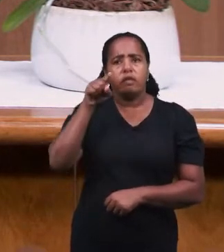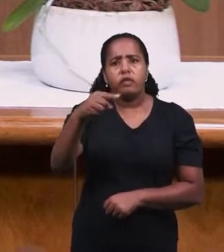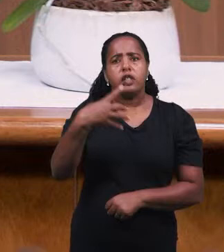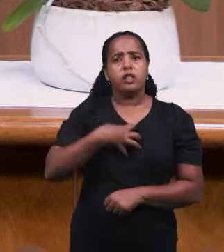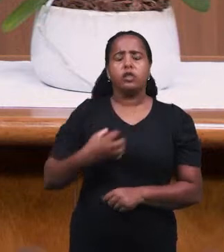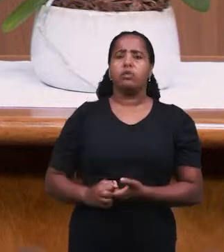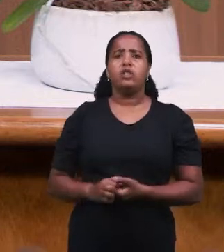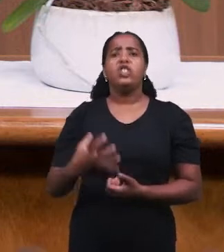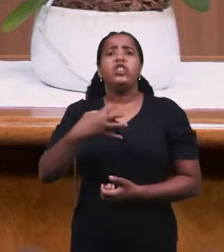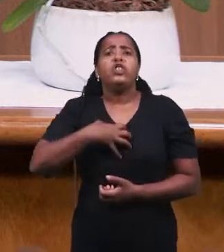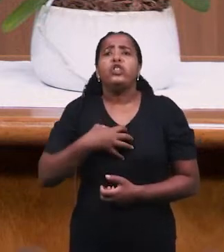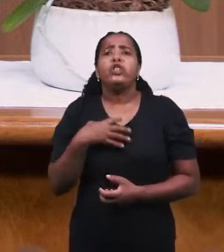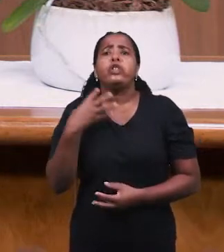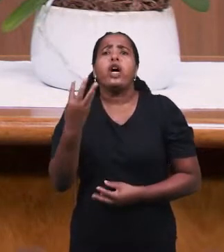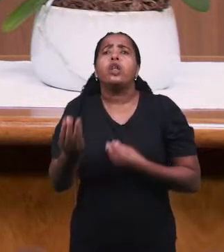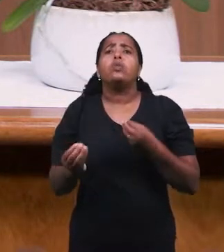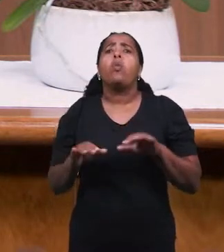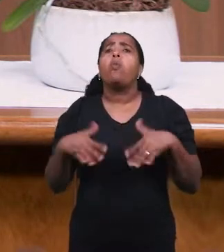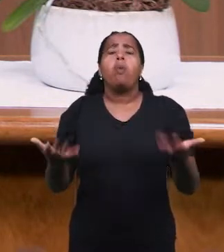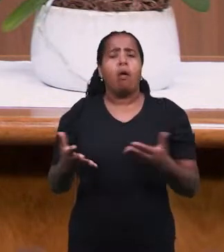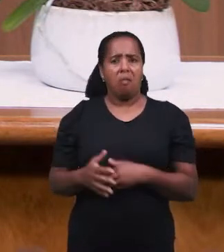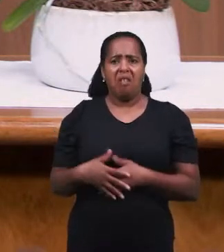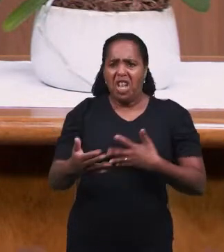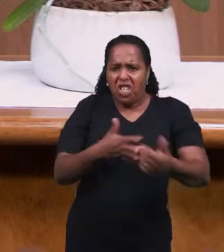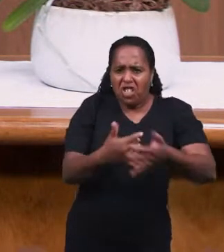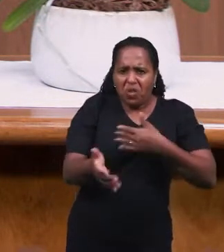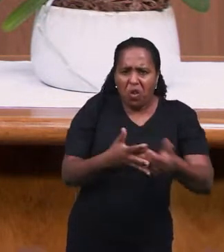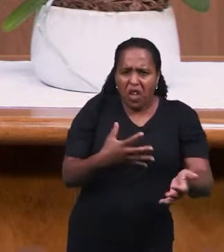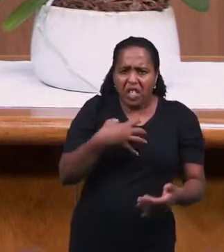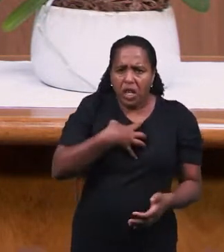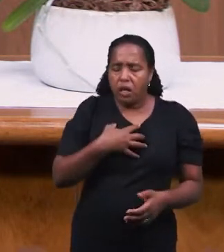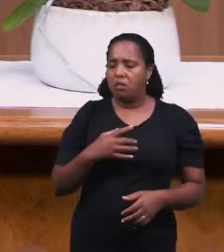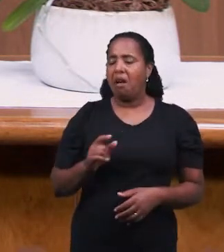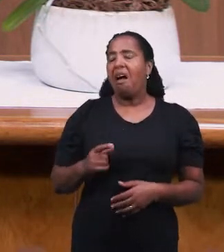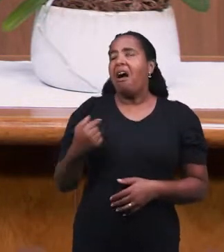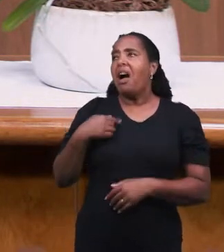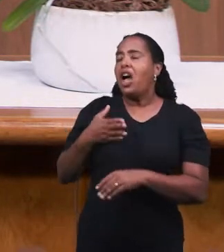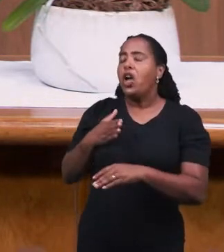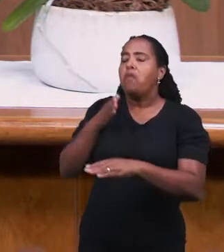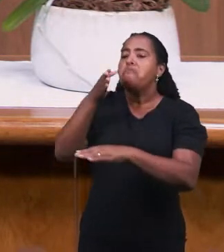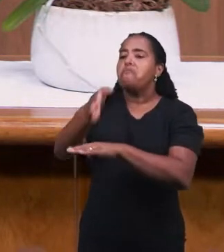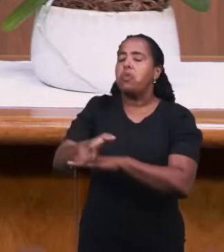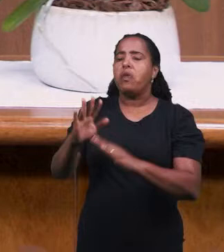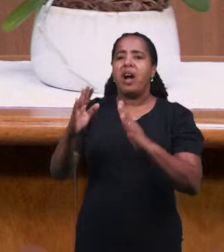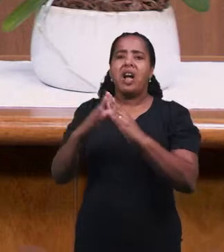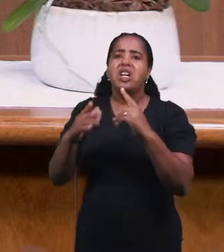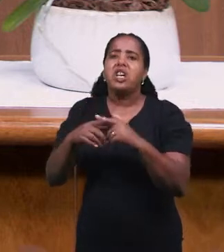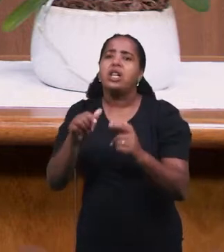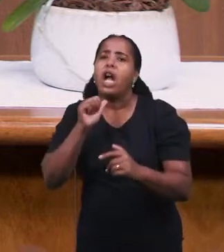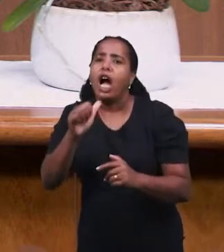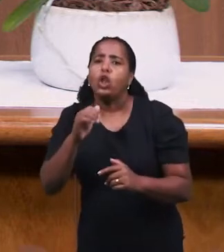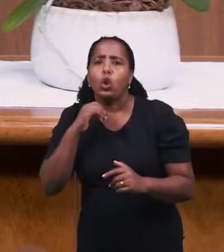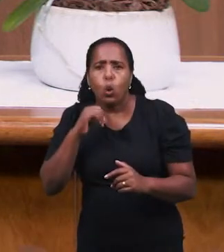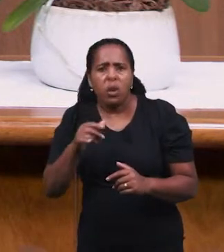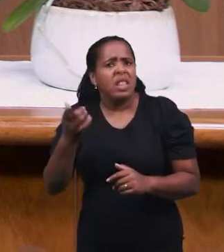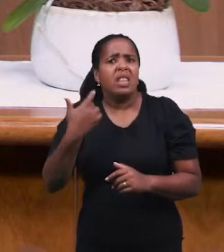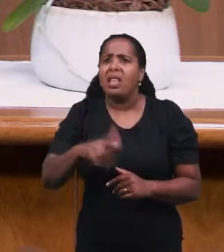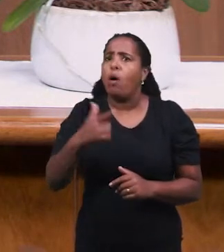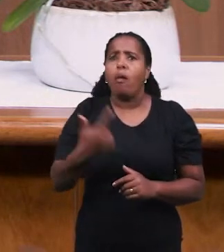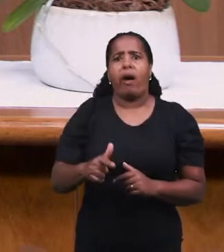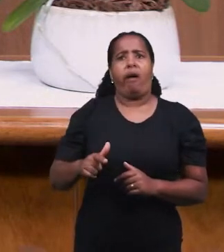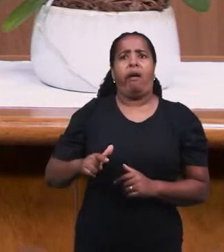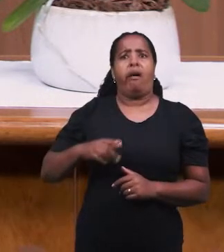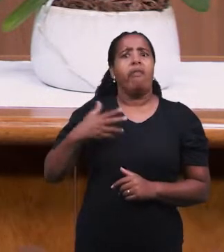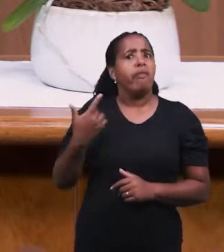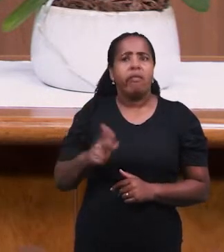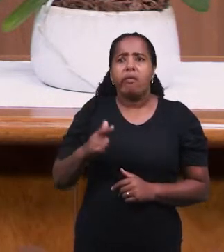par ton expérience de salut. De quelle manière tu as été appelé? A été au hasard? Ce